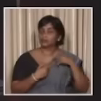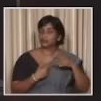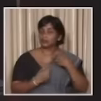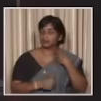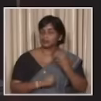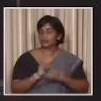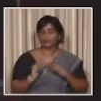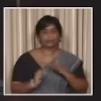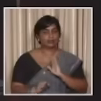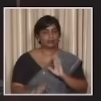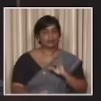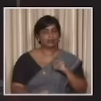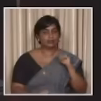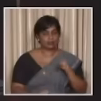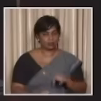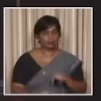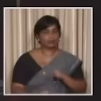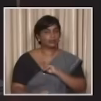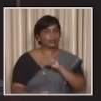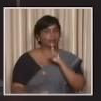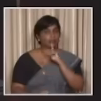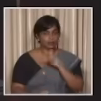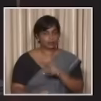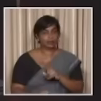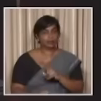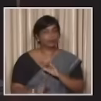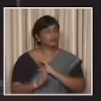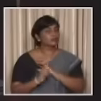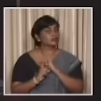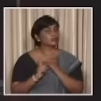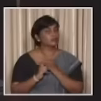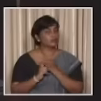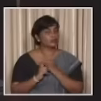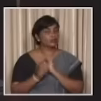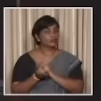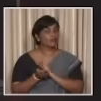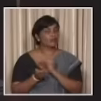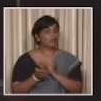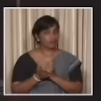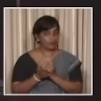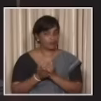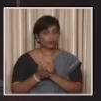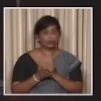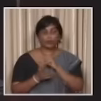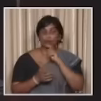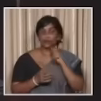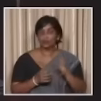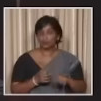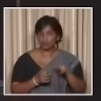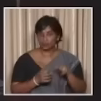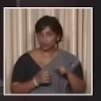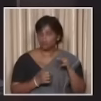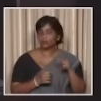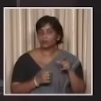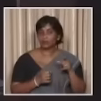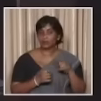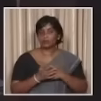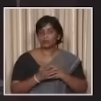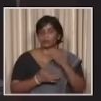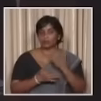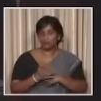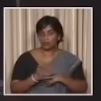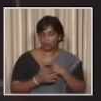කලබල වෙන්නේ නැහැ. දැන් මෙතනදි කියුණානේ අර සංස්කෘතික අරමුදල පිළිබඳව විනිසුරුවරෙක්